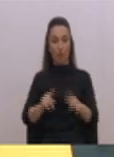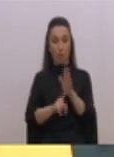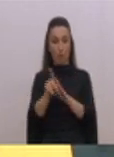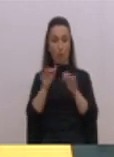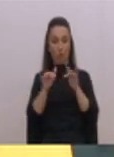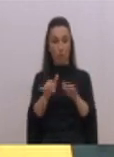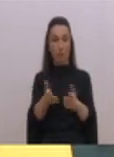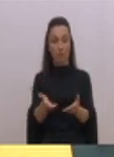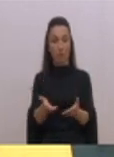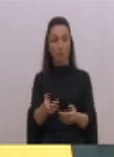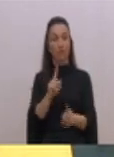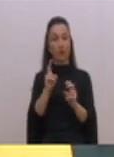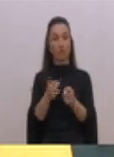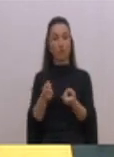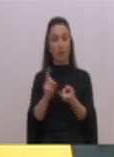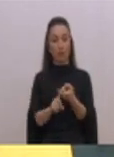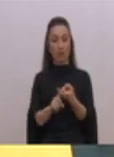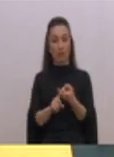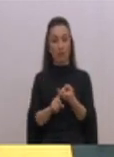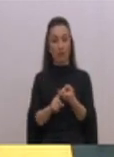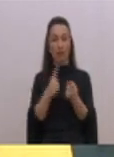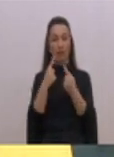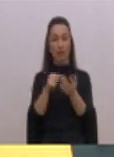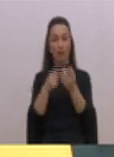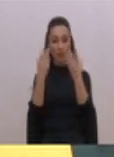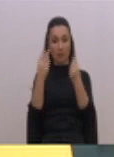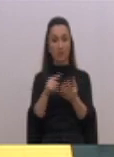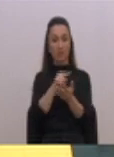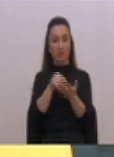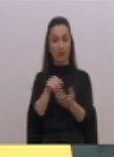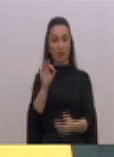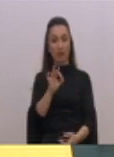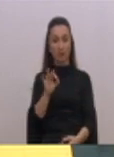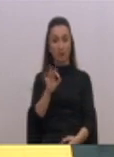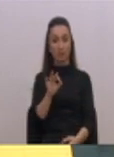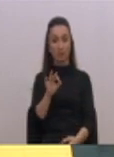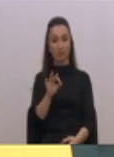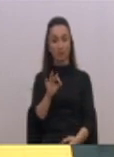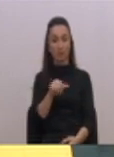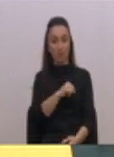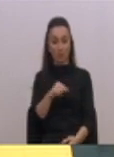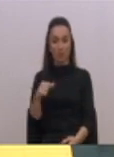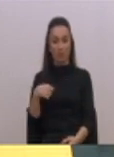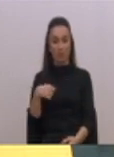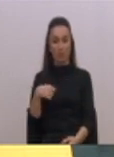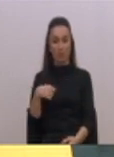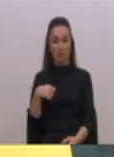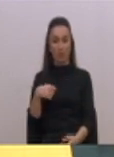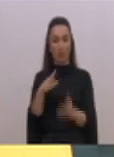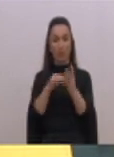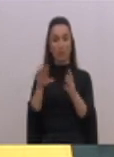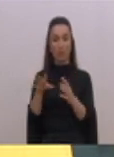ხორციელდება. რაც შეეხება დებატს დღევანდელ საკითხზე, თვითონ